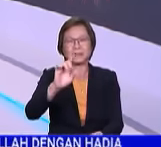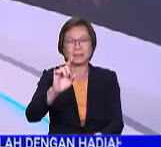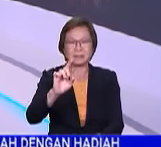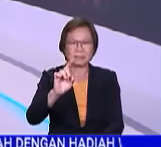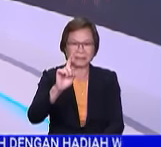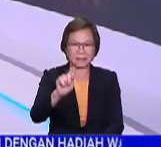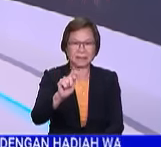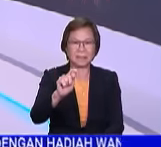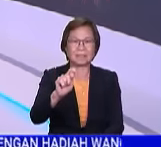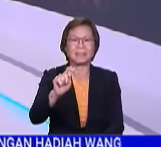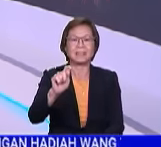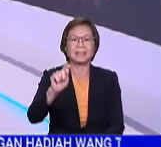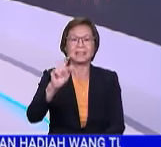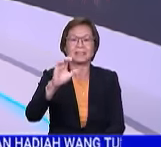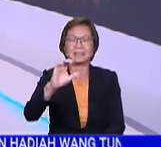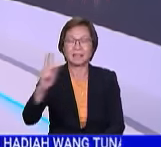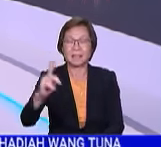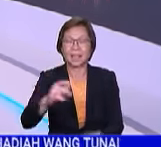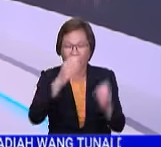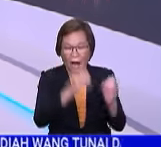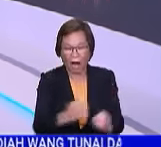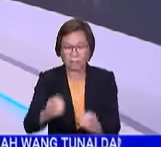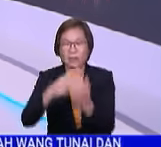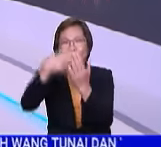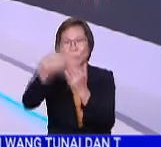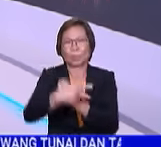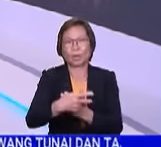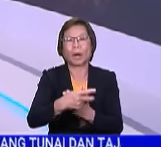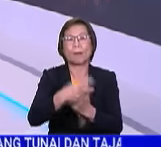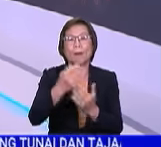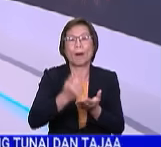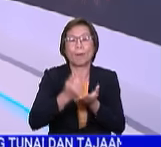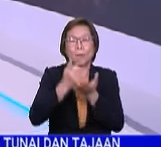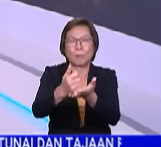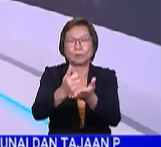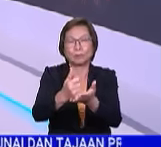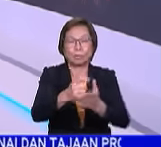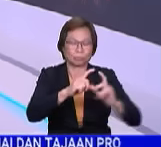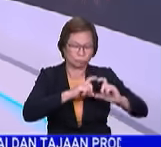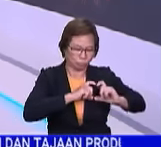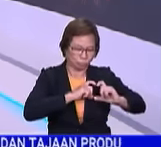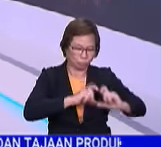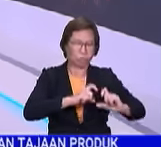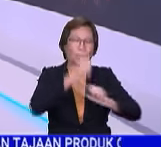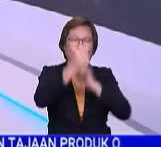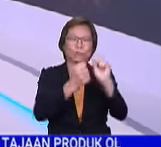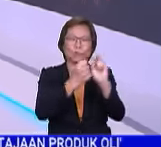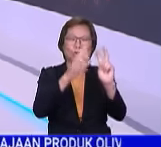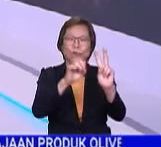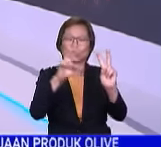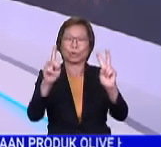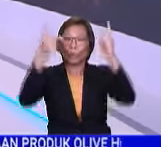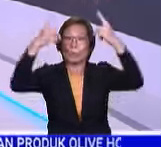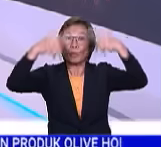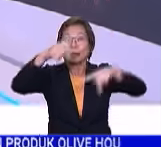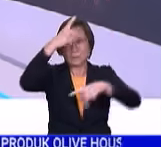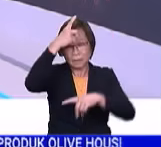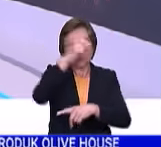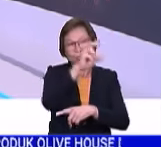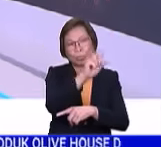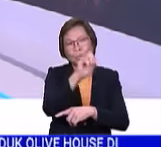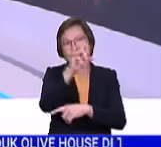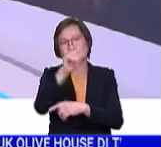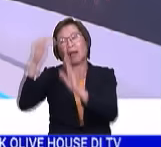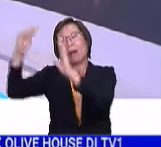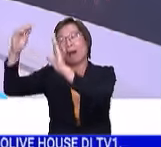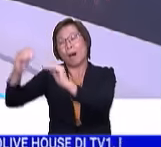Sdn Bhd menganjurkan program bantuan prihatin 2021. Selaku Presiden, Dato' Sri Siti